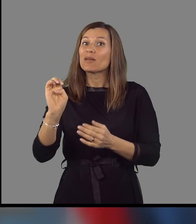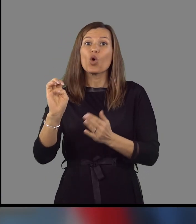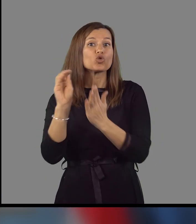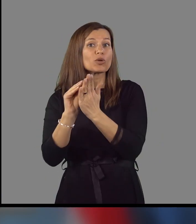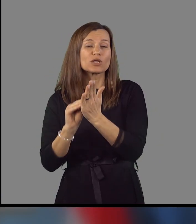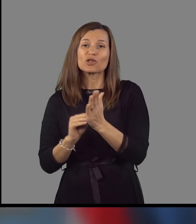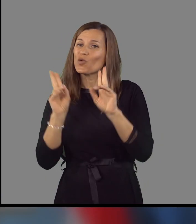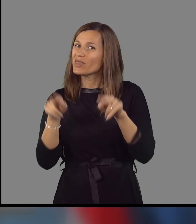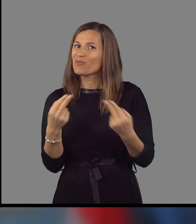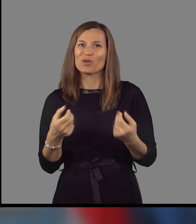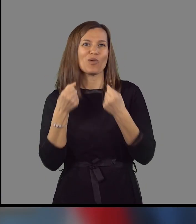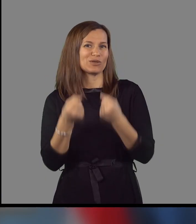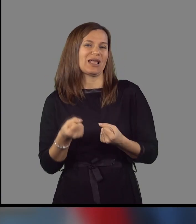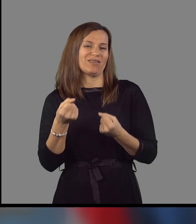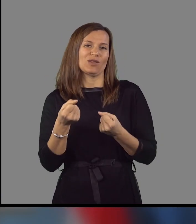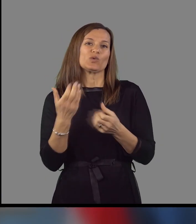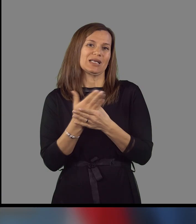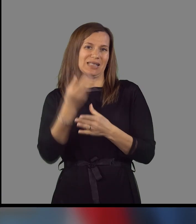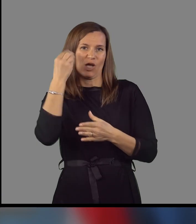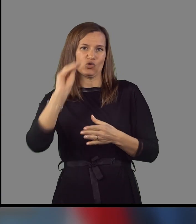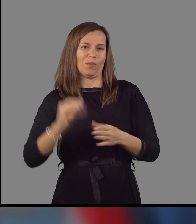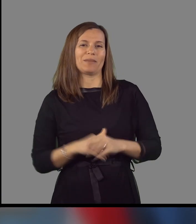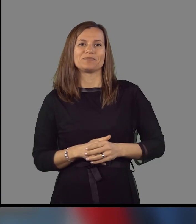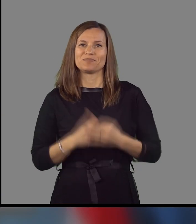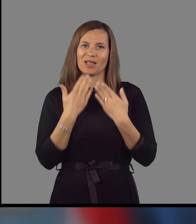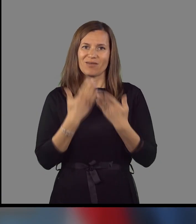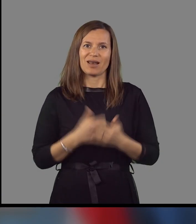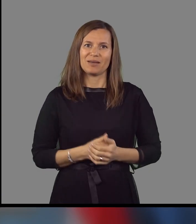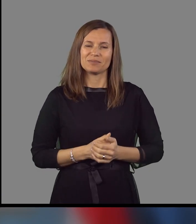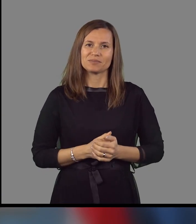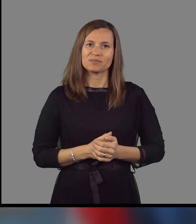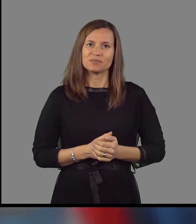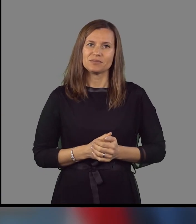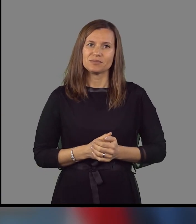moremo postaviti ustreznega suma. To je moj odgovor.